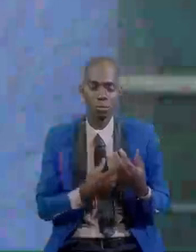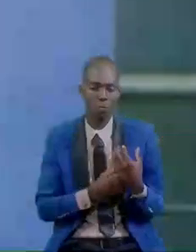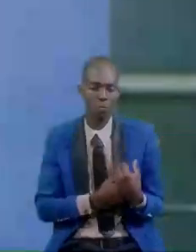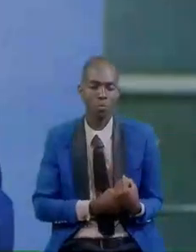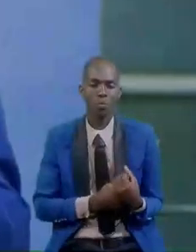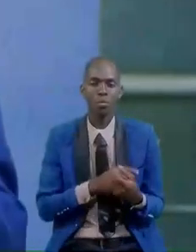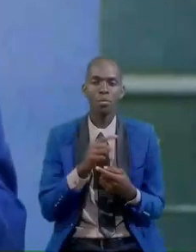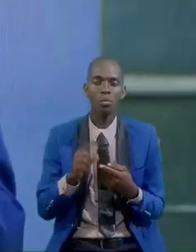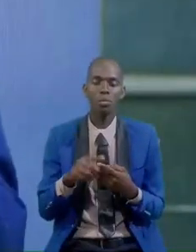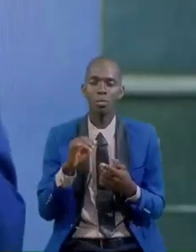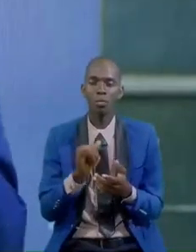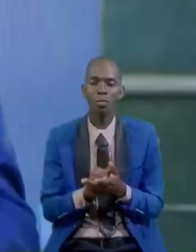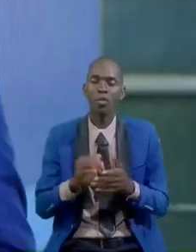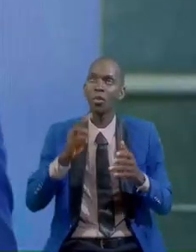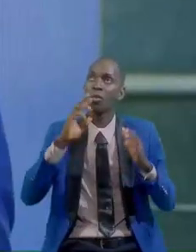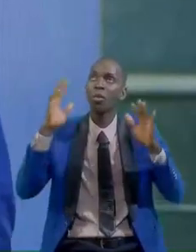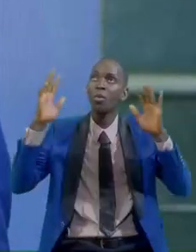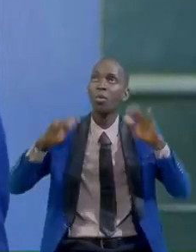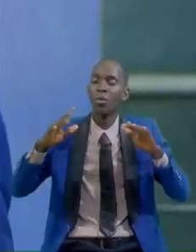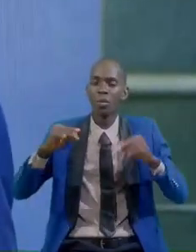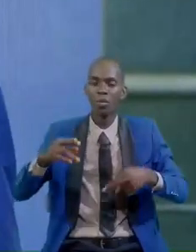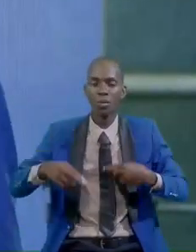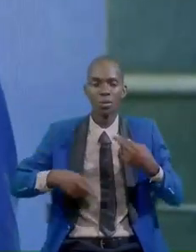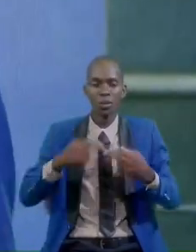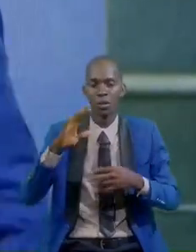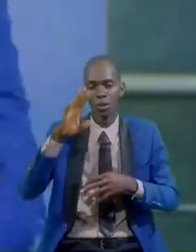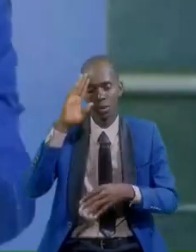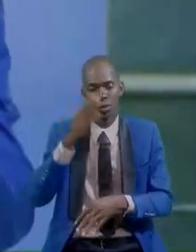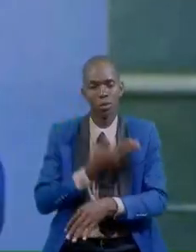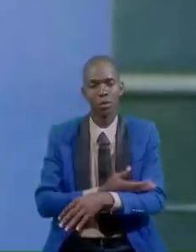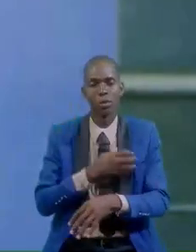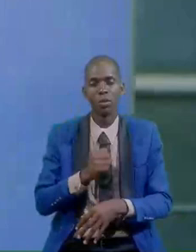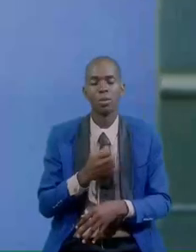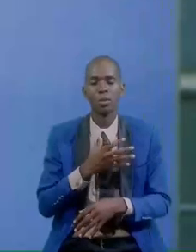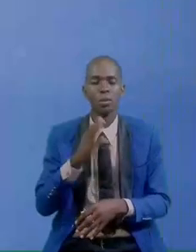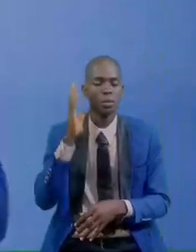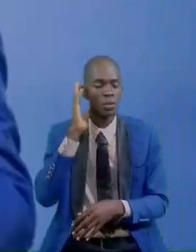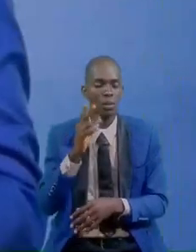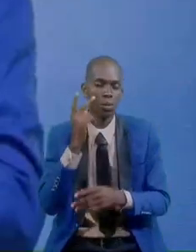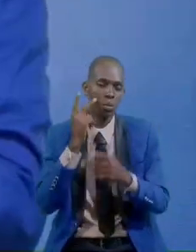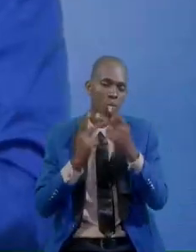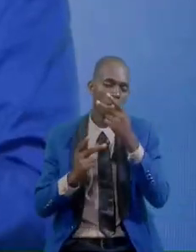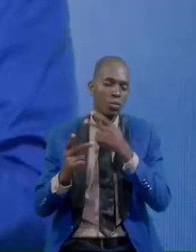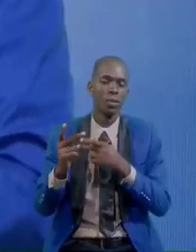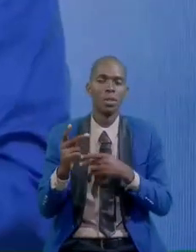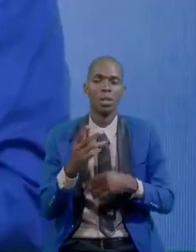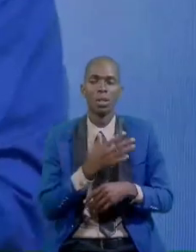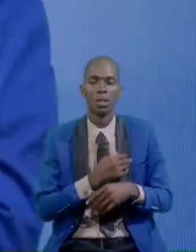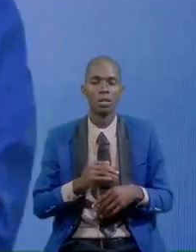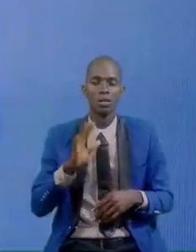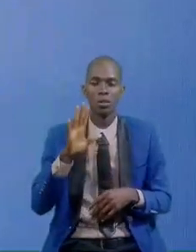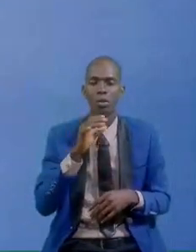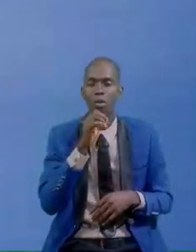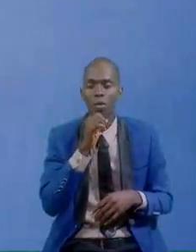Quand cette pluie de réveil vient, vos fils et vos prophètes vont prophétiser.